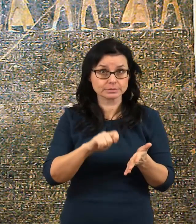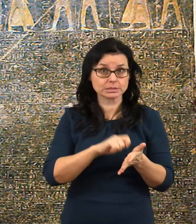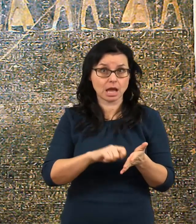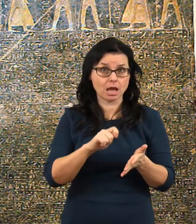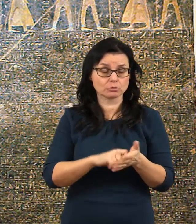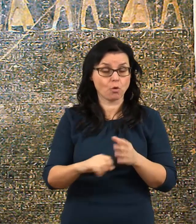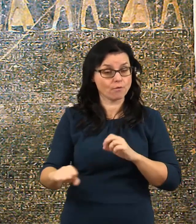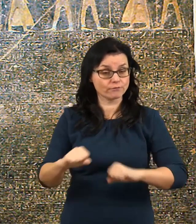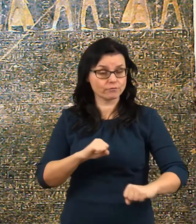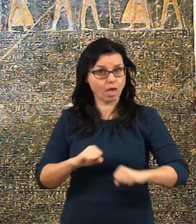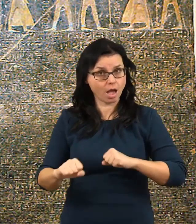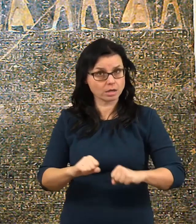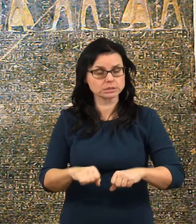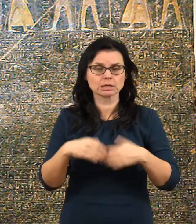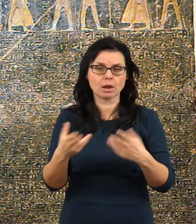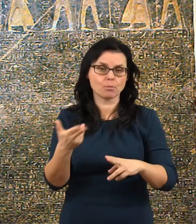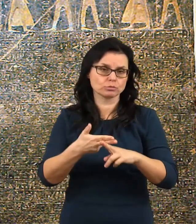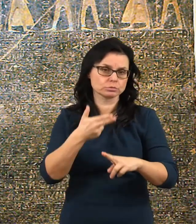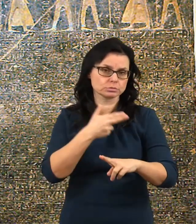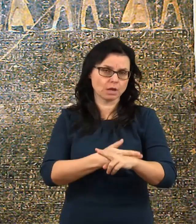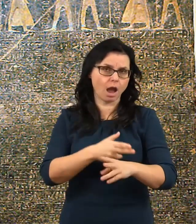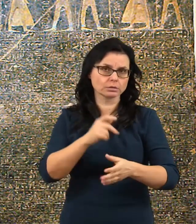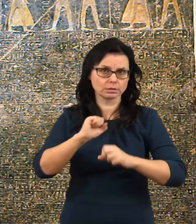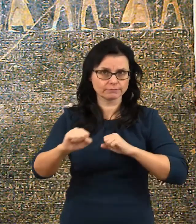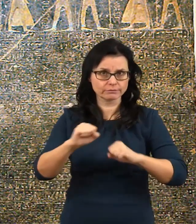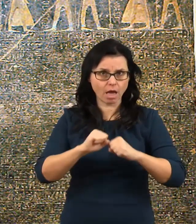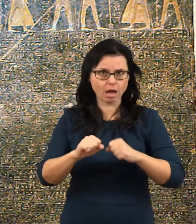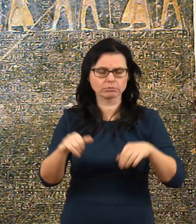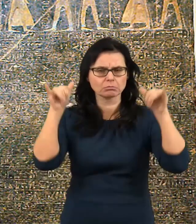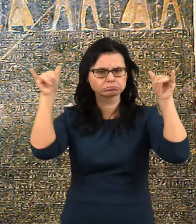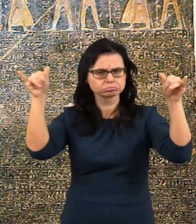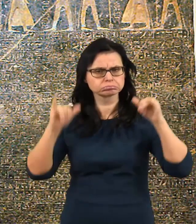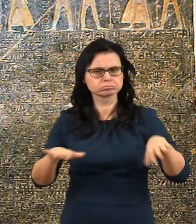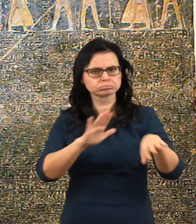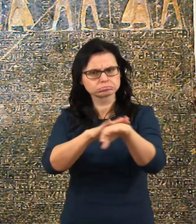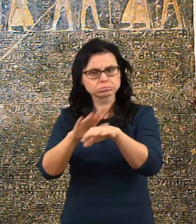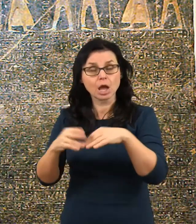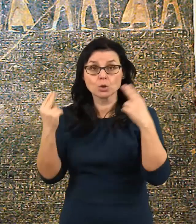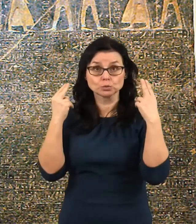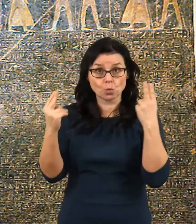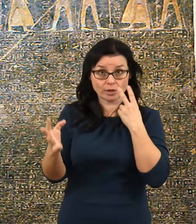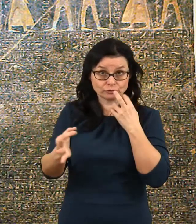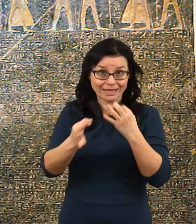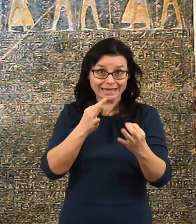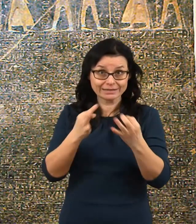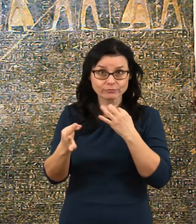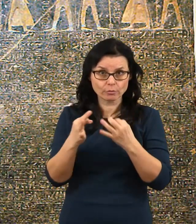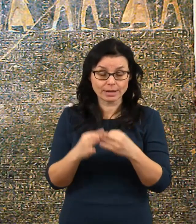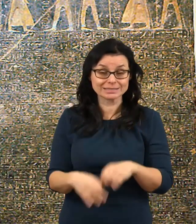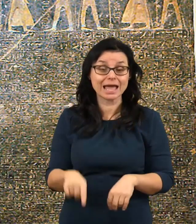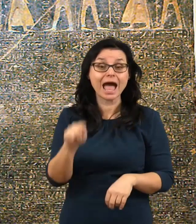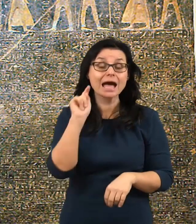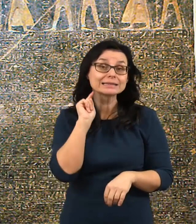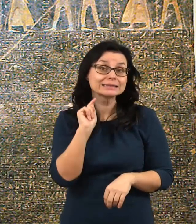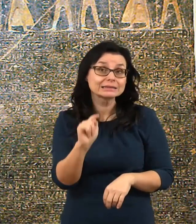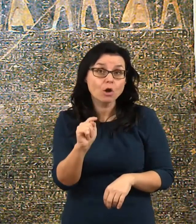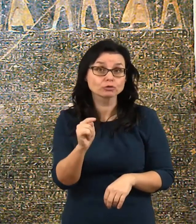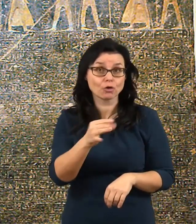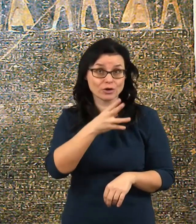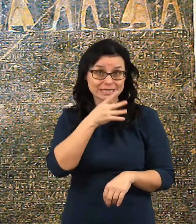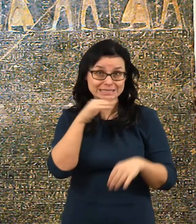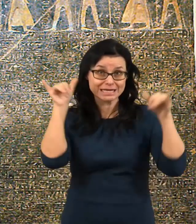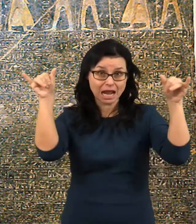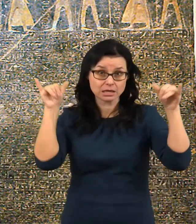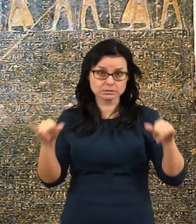panovník nebo ta státní zpráva dávala navědomí důležité skutečnosti. A tato izraelská stela